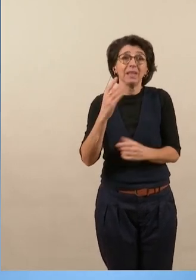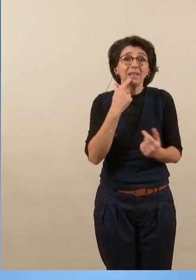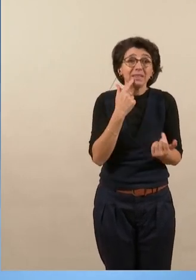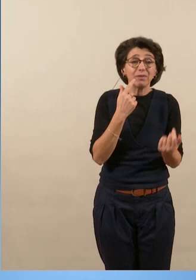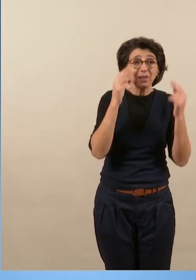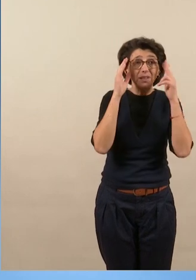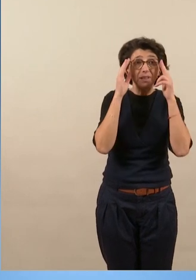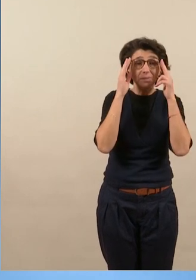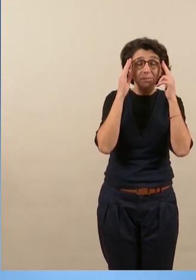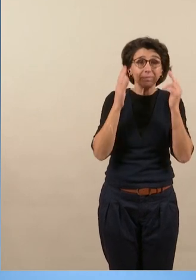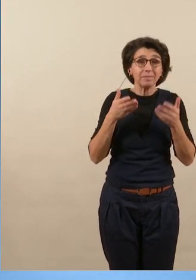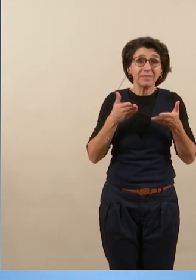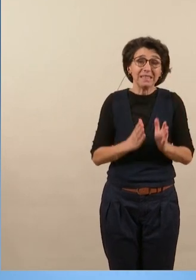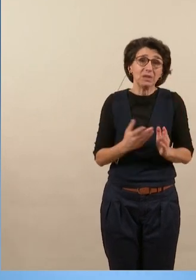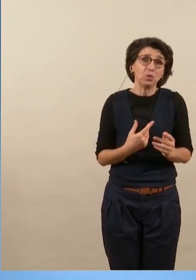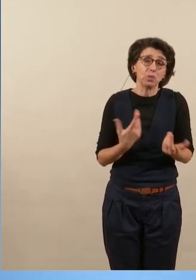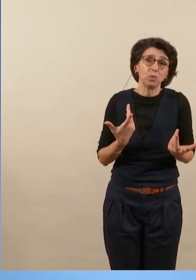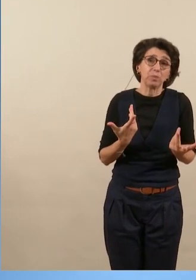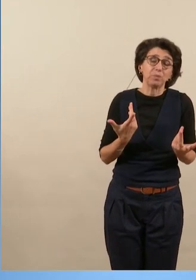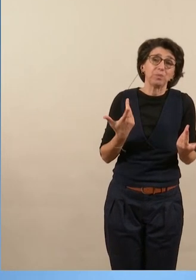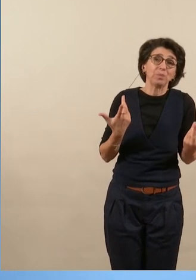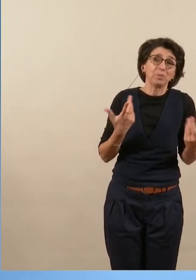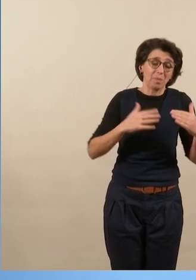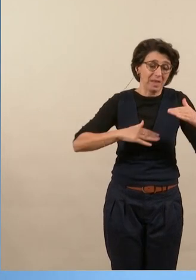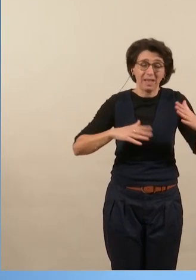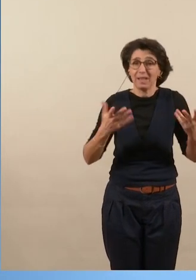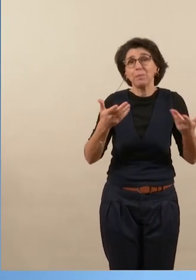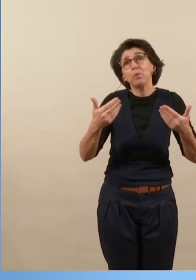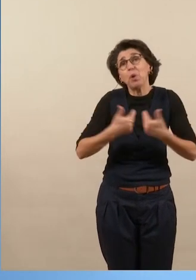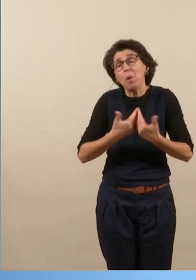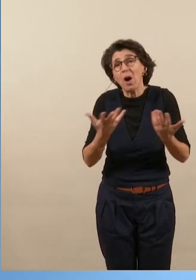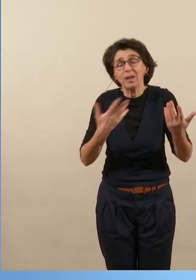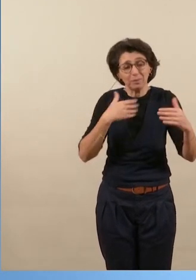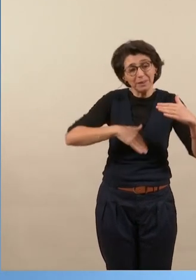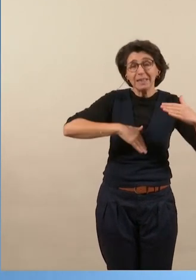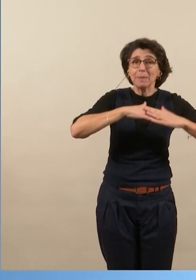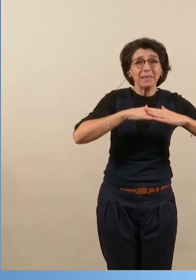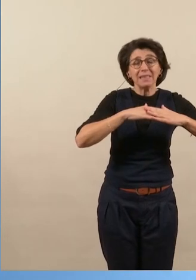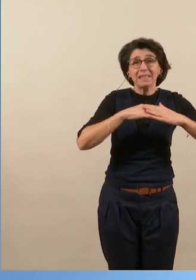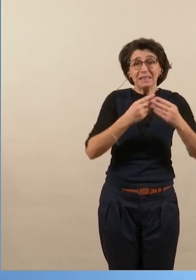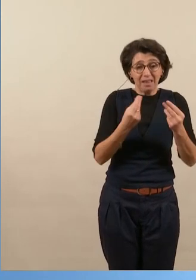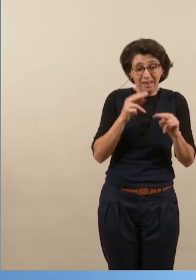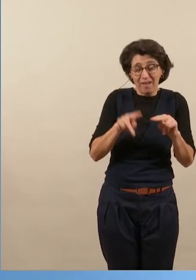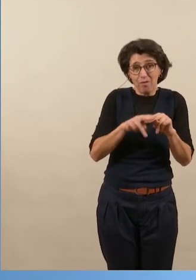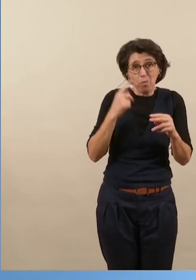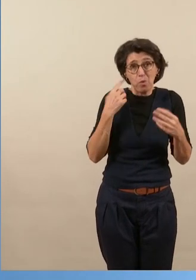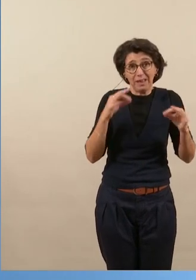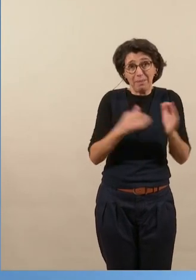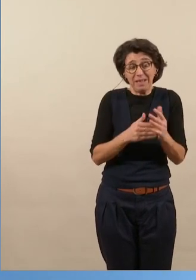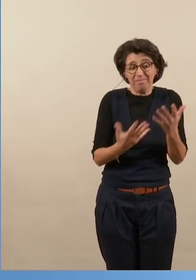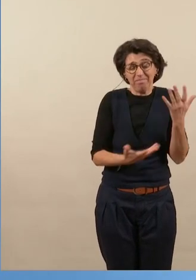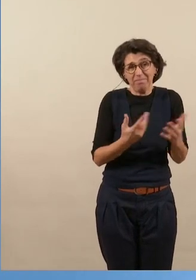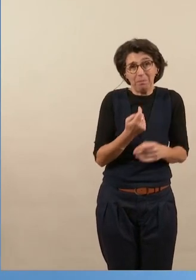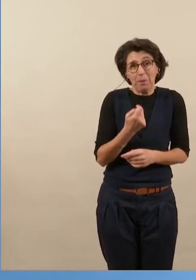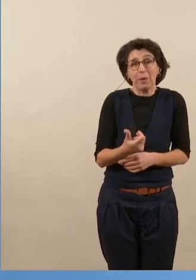mesure c'est vraiment son seuil qui est insignifiant d'un point de vue du des travaux réalisés et donc voilà la la